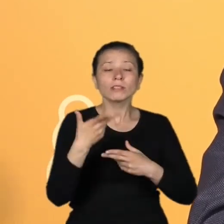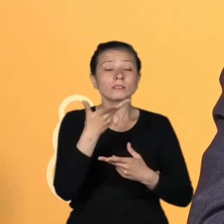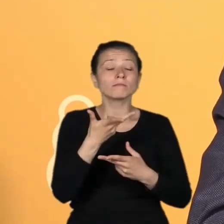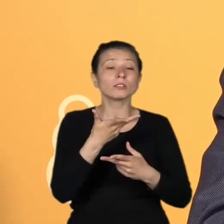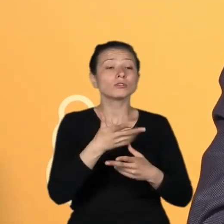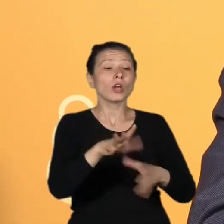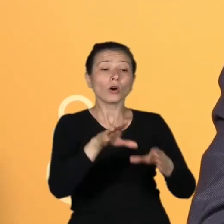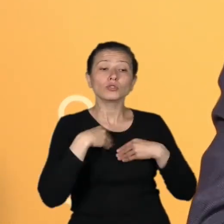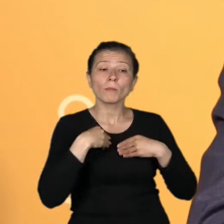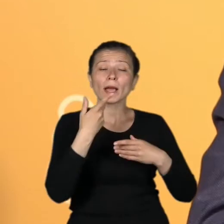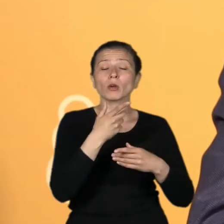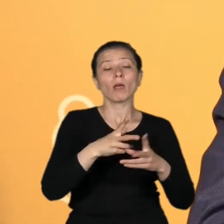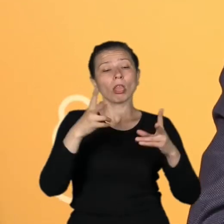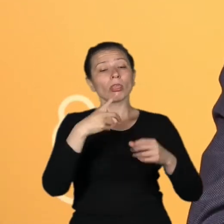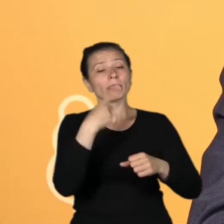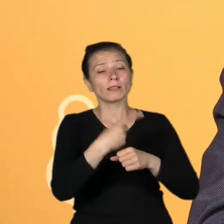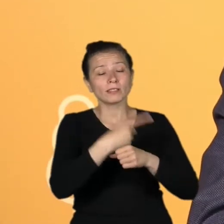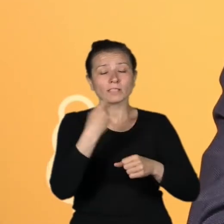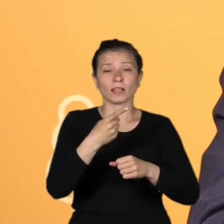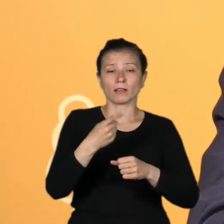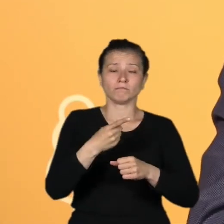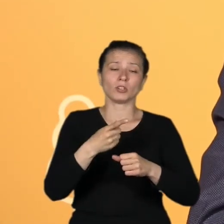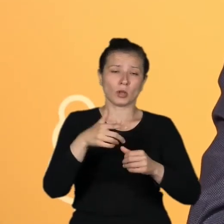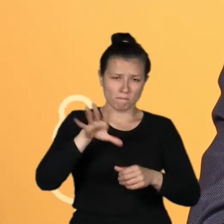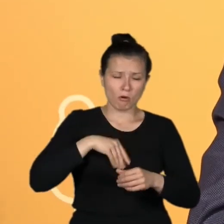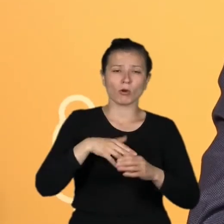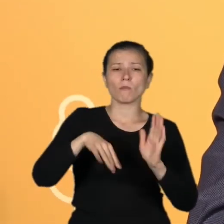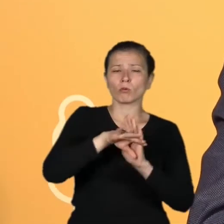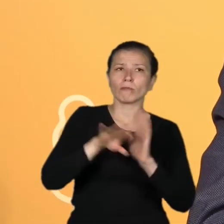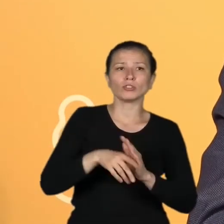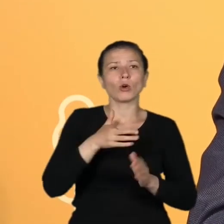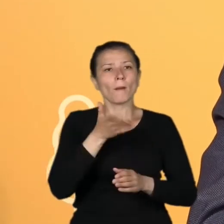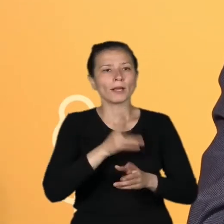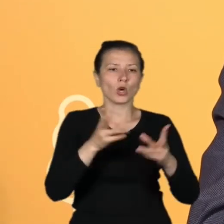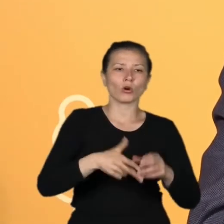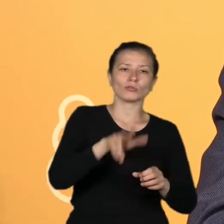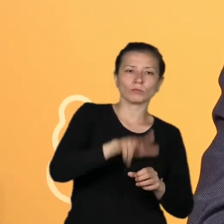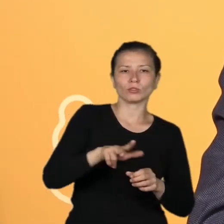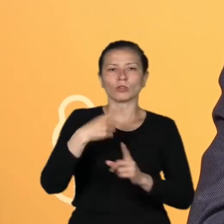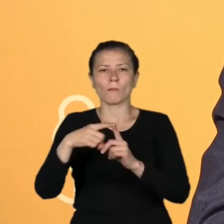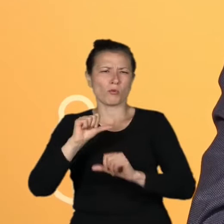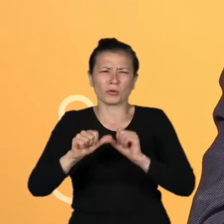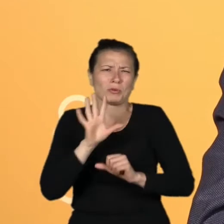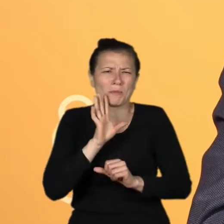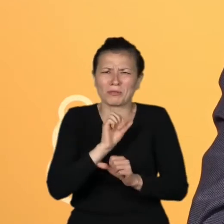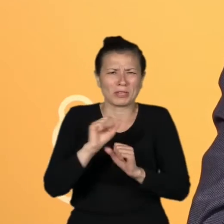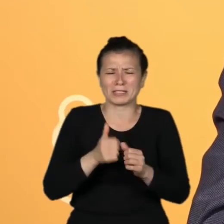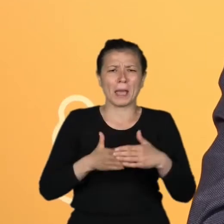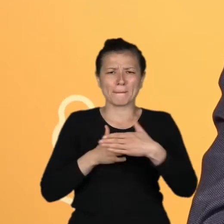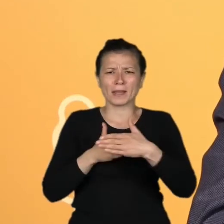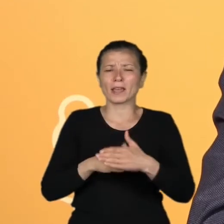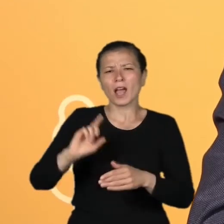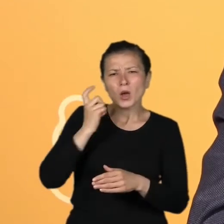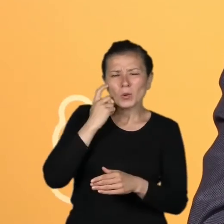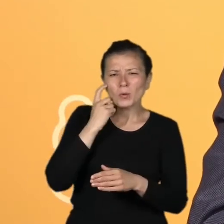na budowę będzie trwała 3 miesiące czy pół roku, chyba nie stanowi jakiejś takiej istotnej bariery. Chyba